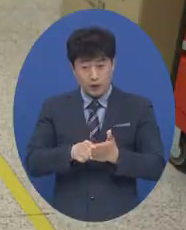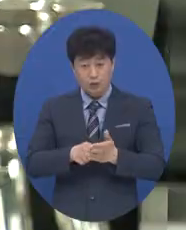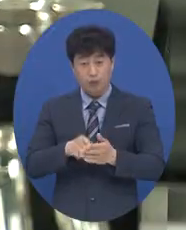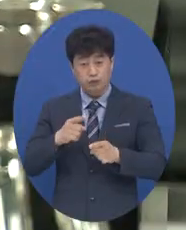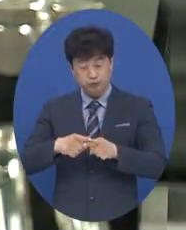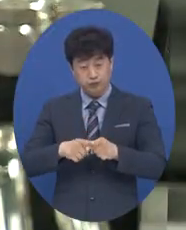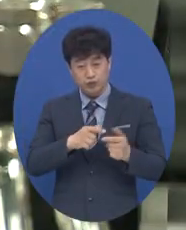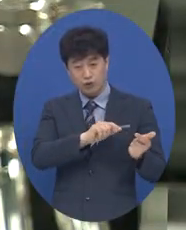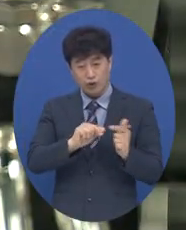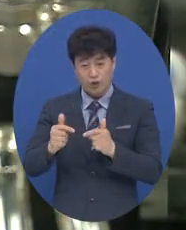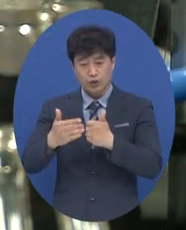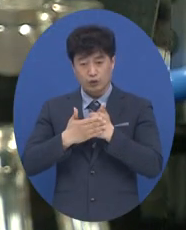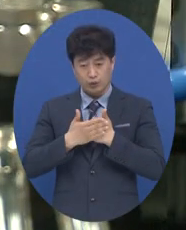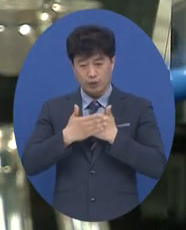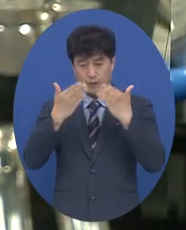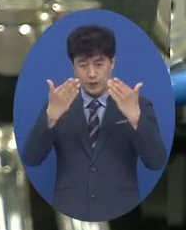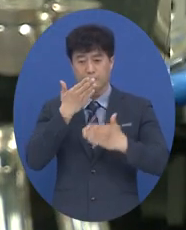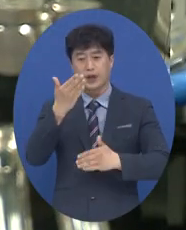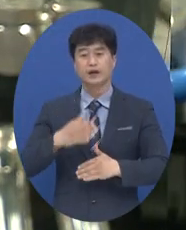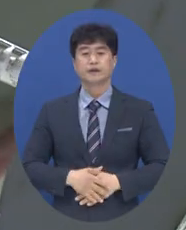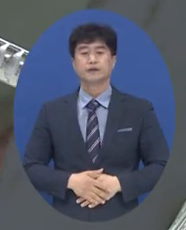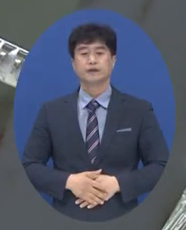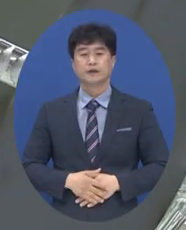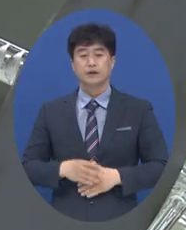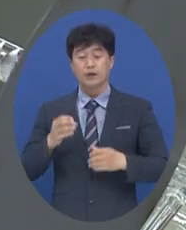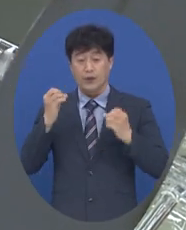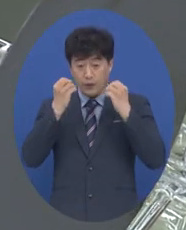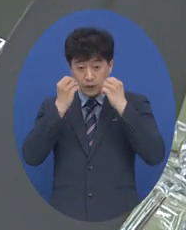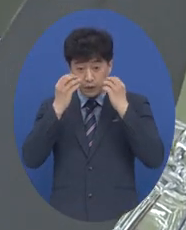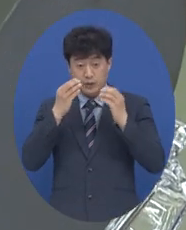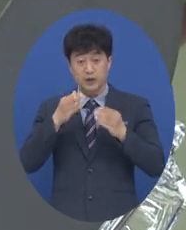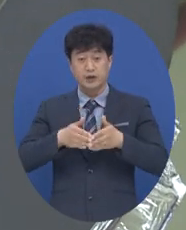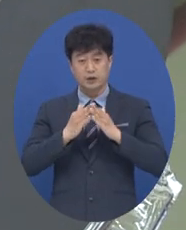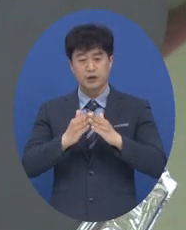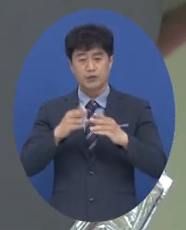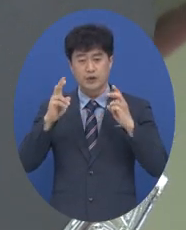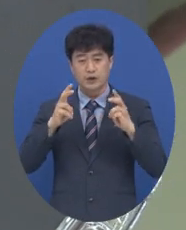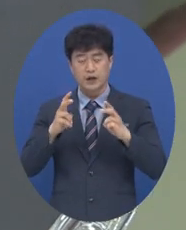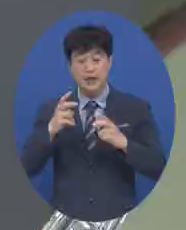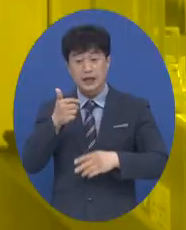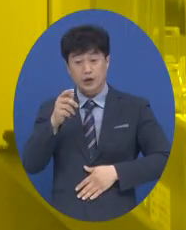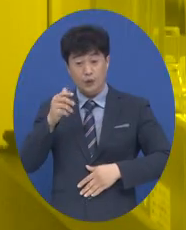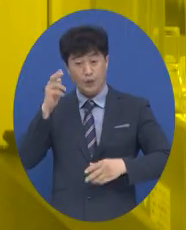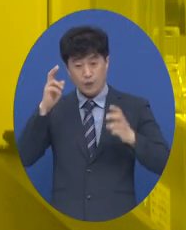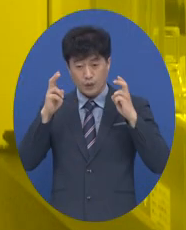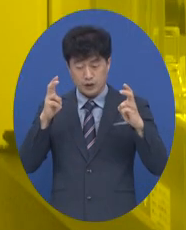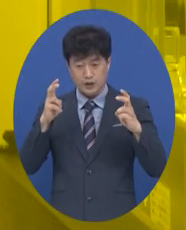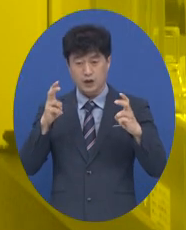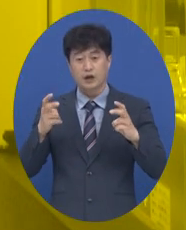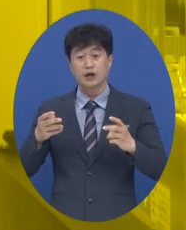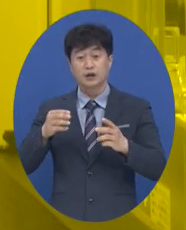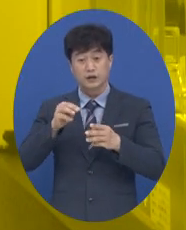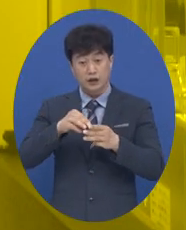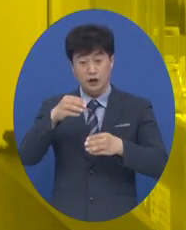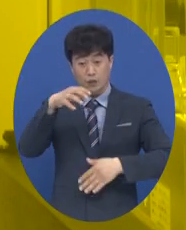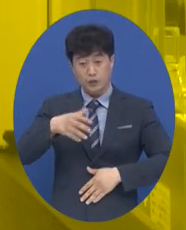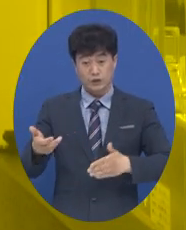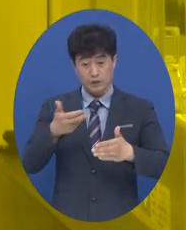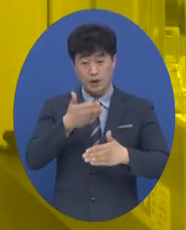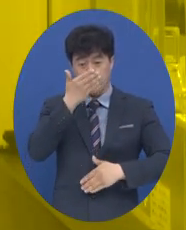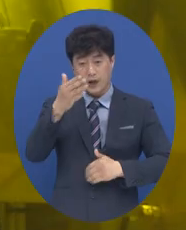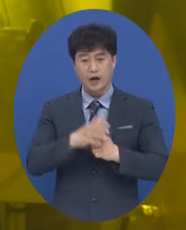등 다양한 지원을 받게 됩니다. 창업 기업은 한국 나노기술원에 위치한 1인 창조 지원센터에 입주할 수